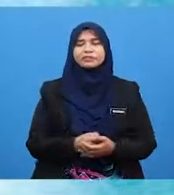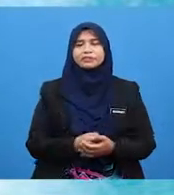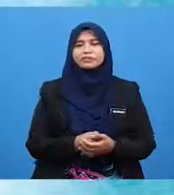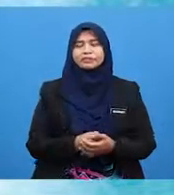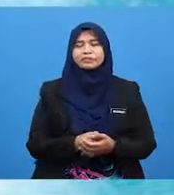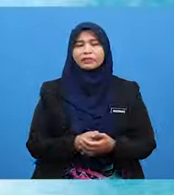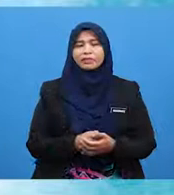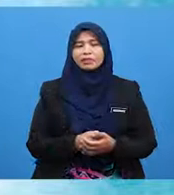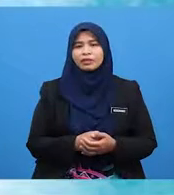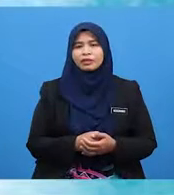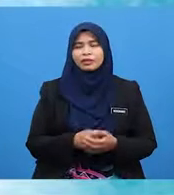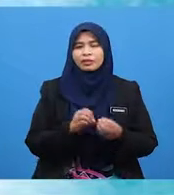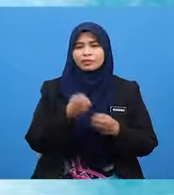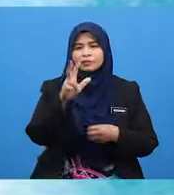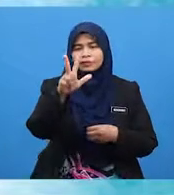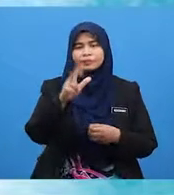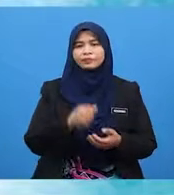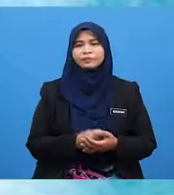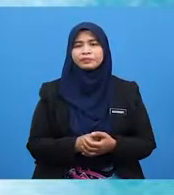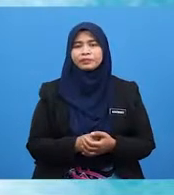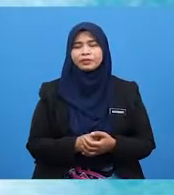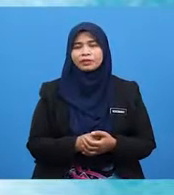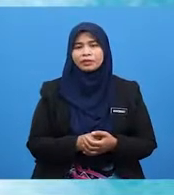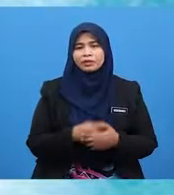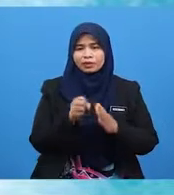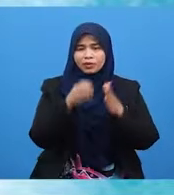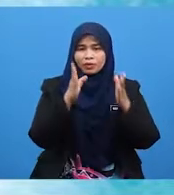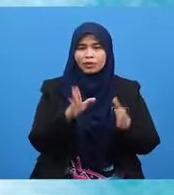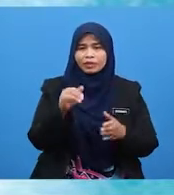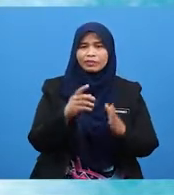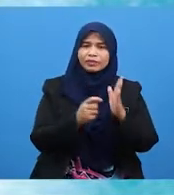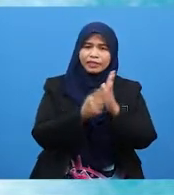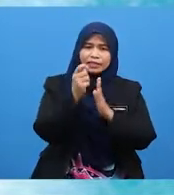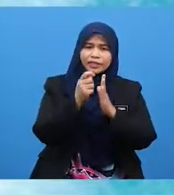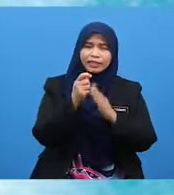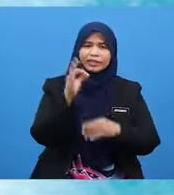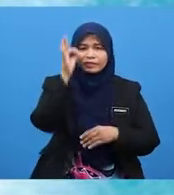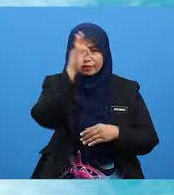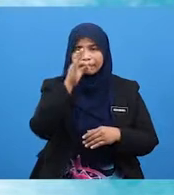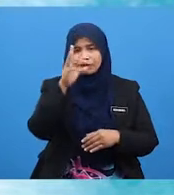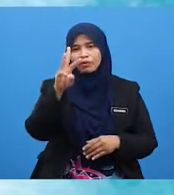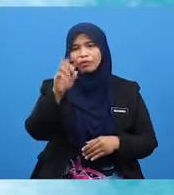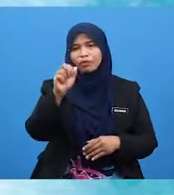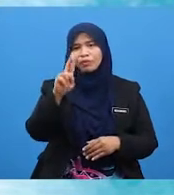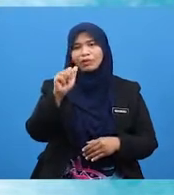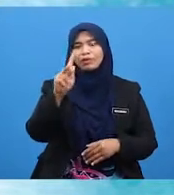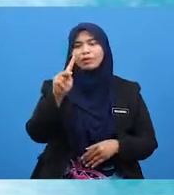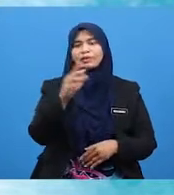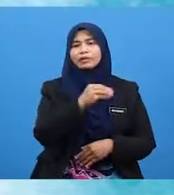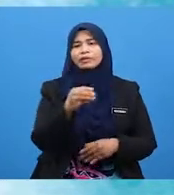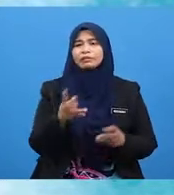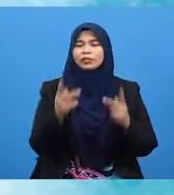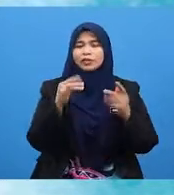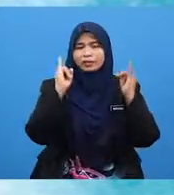Asy-Syafi'i rahimahullah yang ketiga ialah beliau seorang yang tinggi sifat waraknya dan kuat